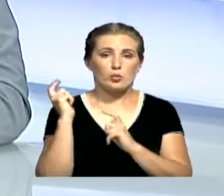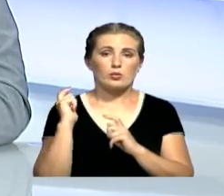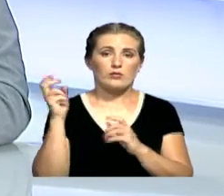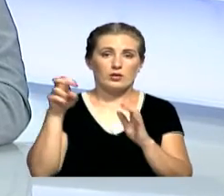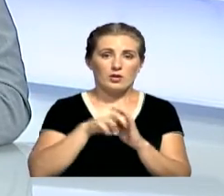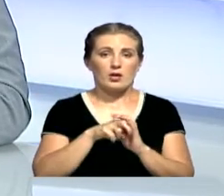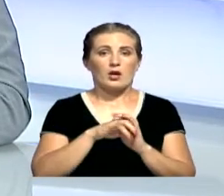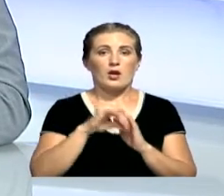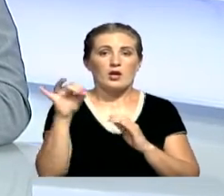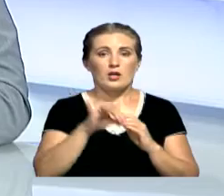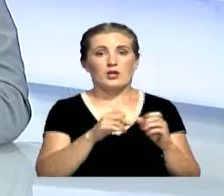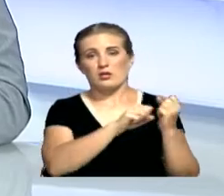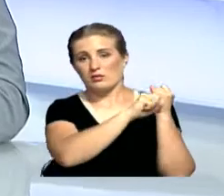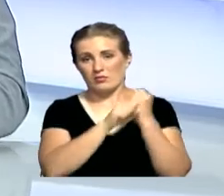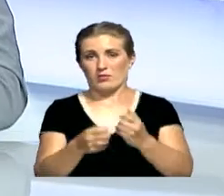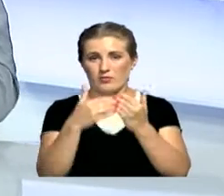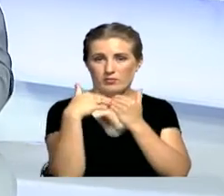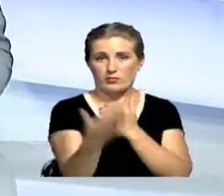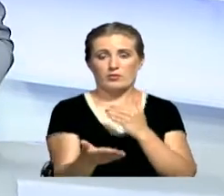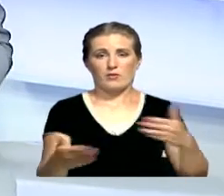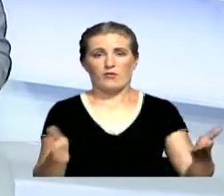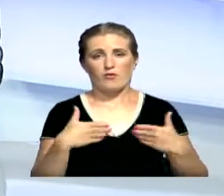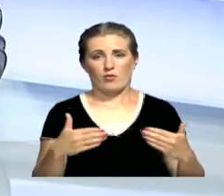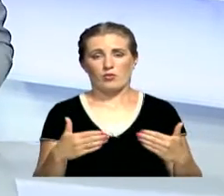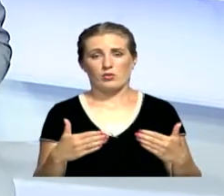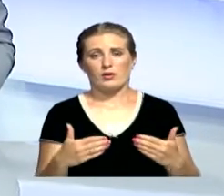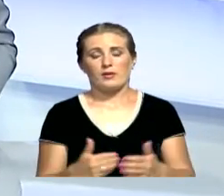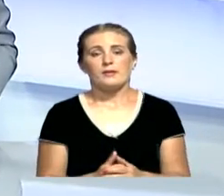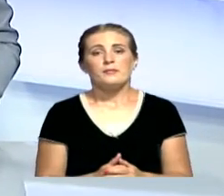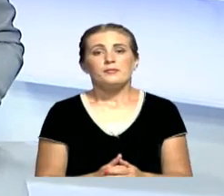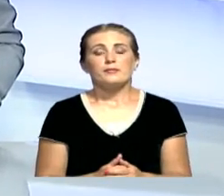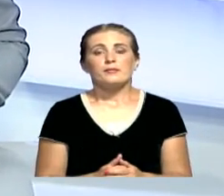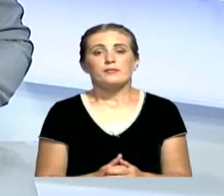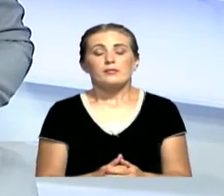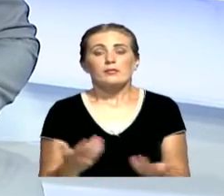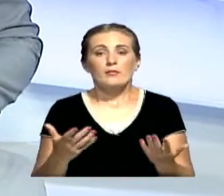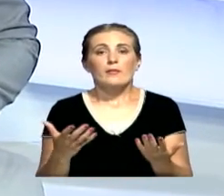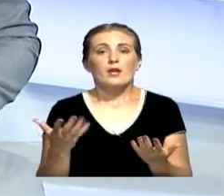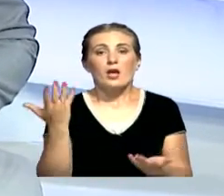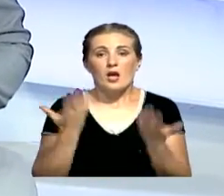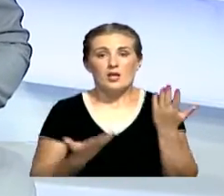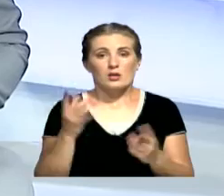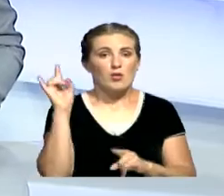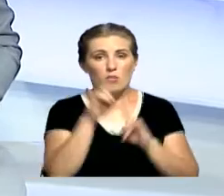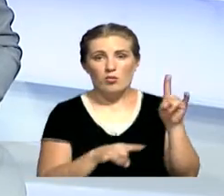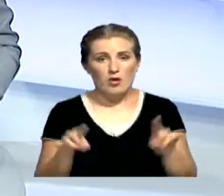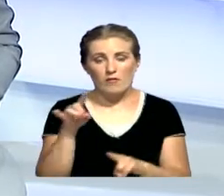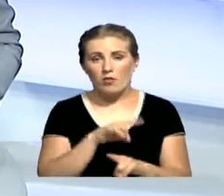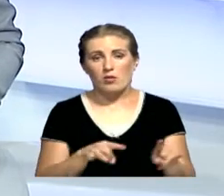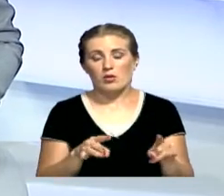лично сдернуть эти ворота ну знаете как здесь ну уже если уговоры